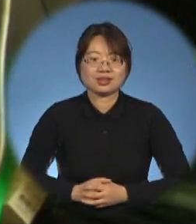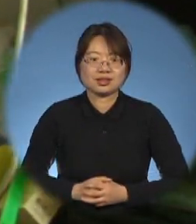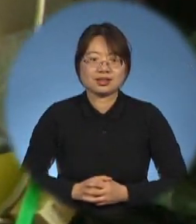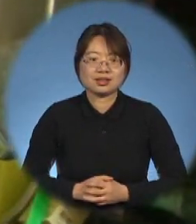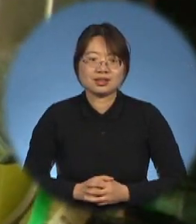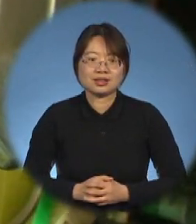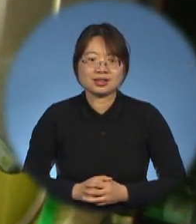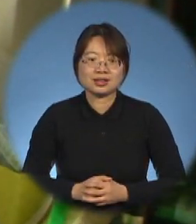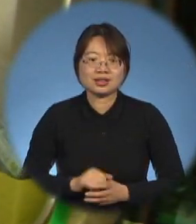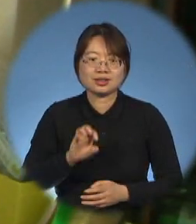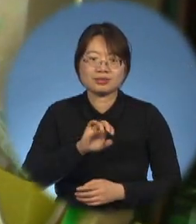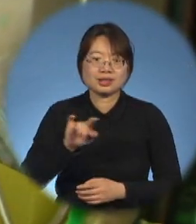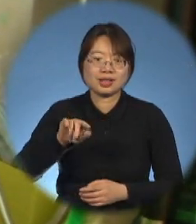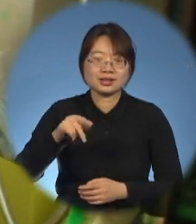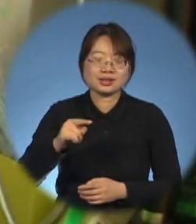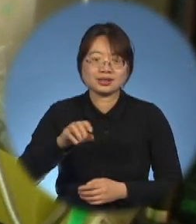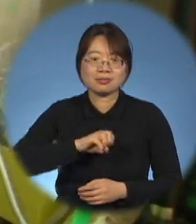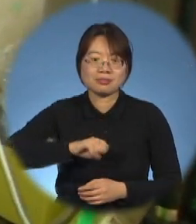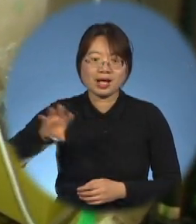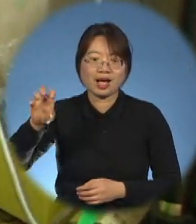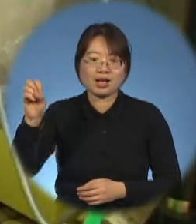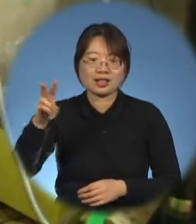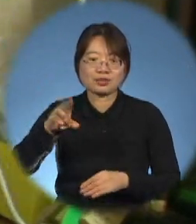파스 깨어 버리고 다시 붙여줄게요